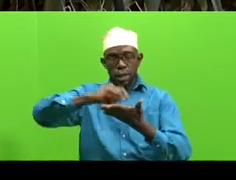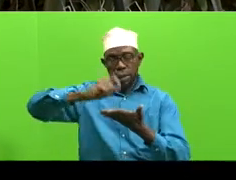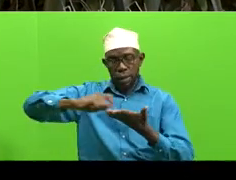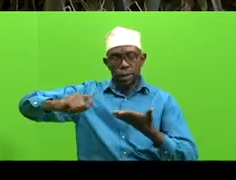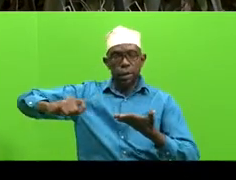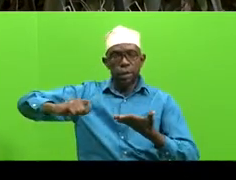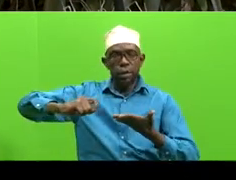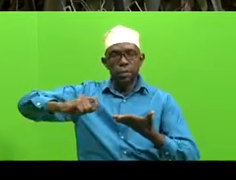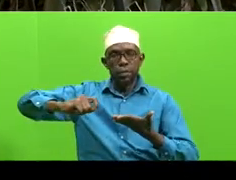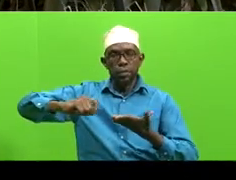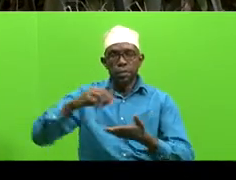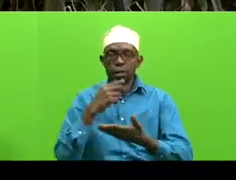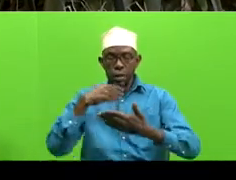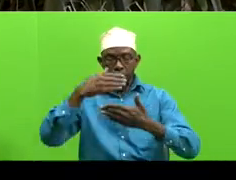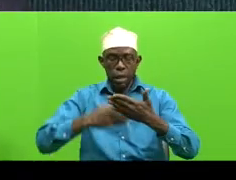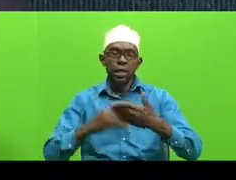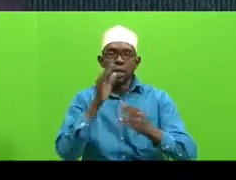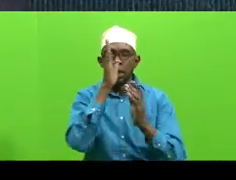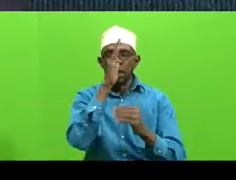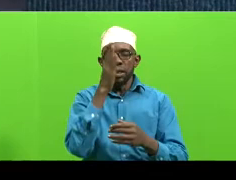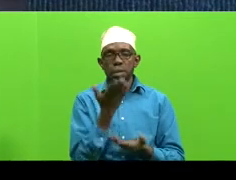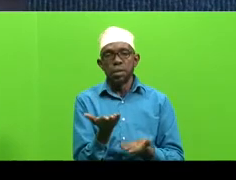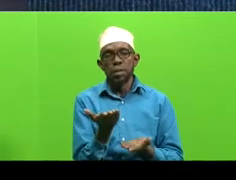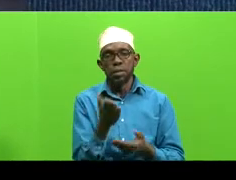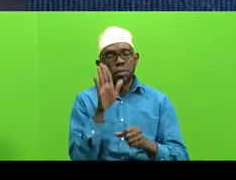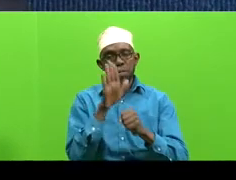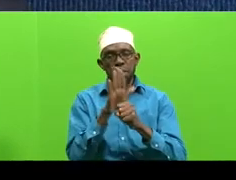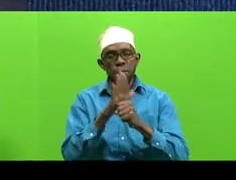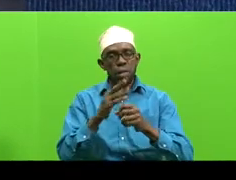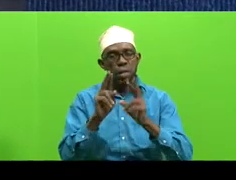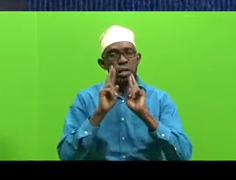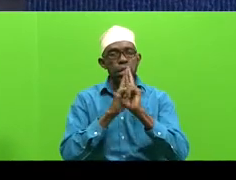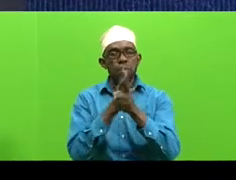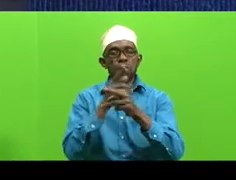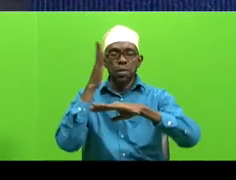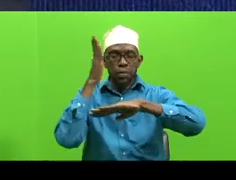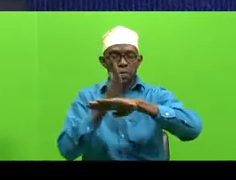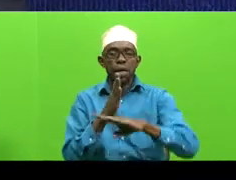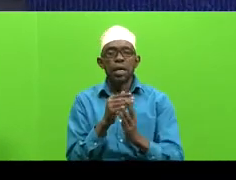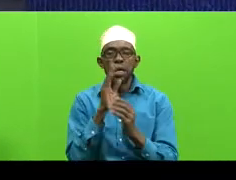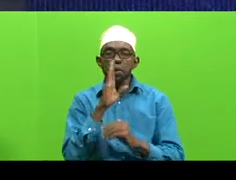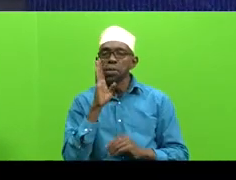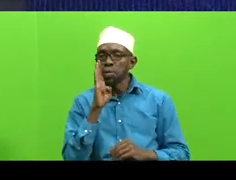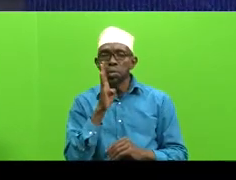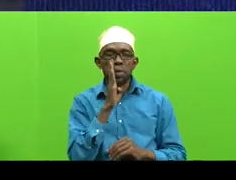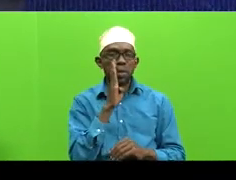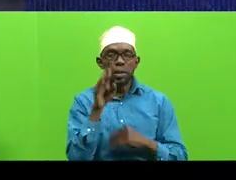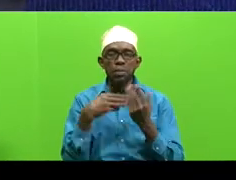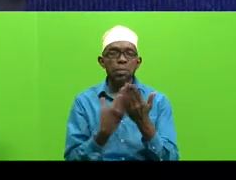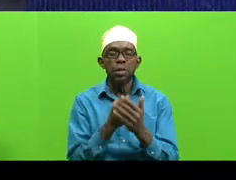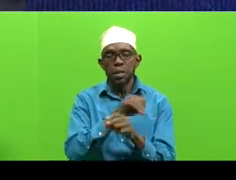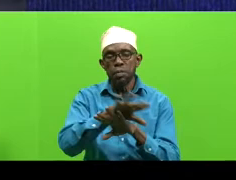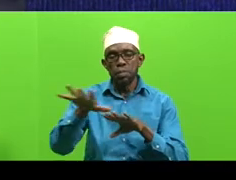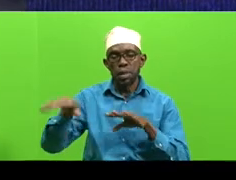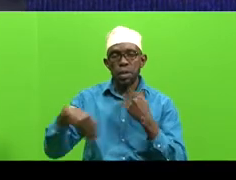uko chini anaweka habari fulani ya uongo. Habari kuzi imeishi na sisi, manake mambo kama udaku mtaani na nini na nini, mambo ambayo yamekuwa